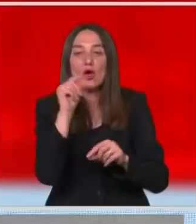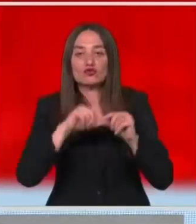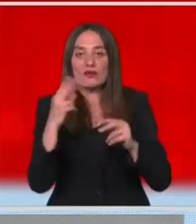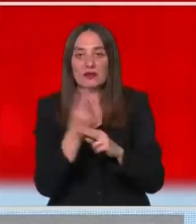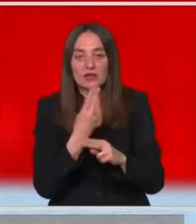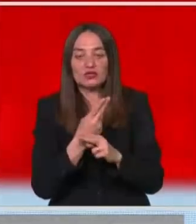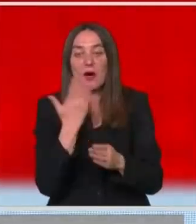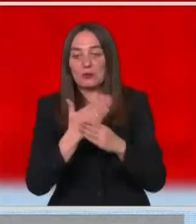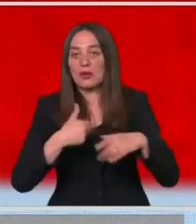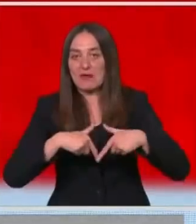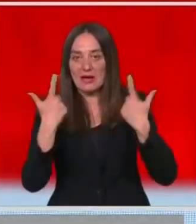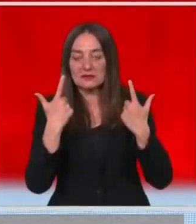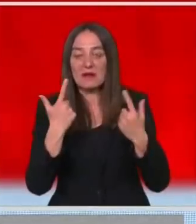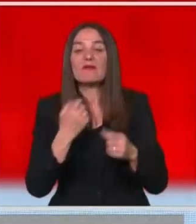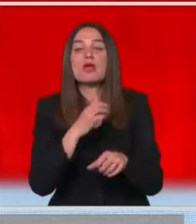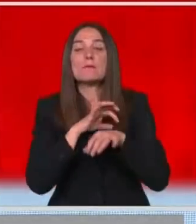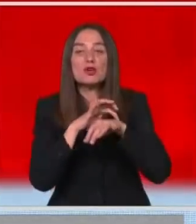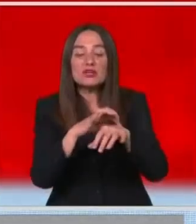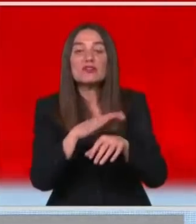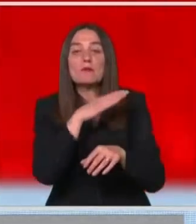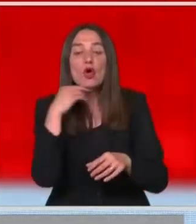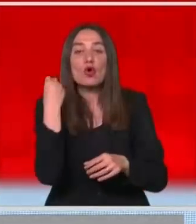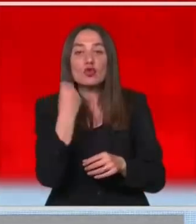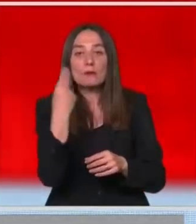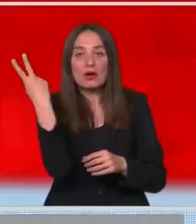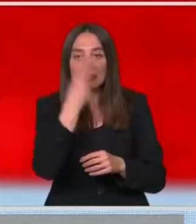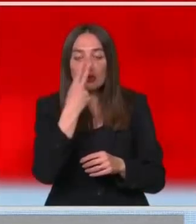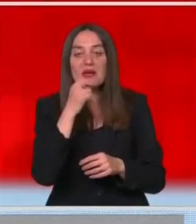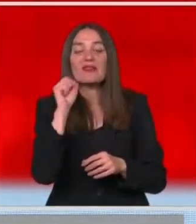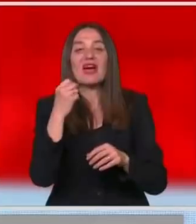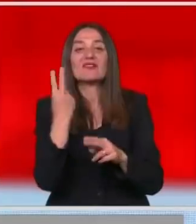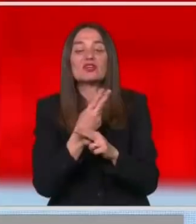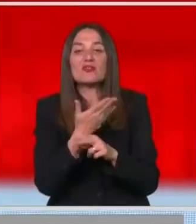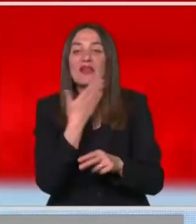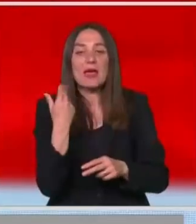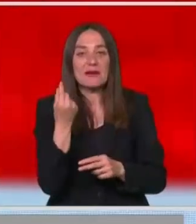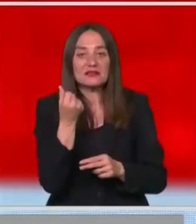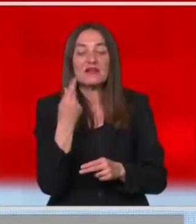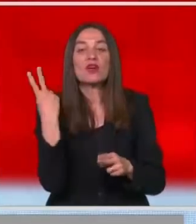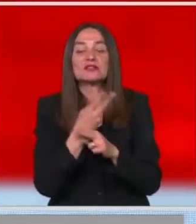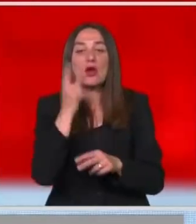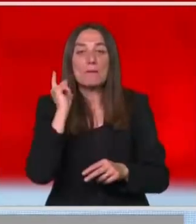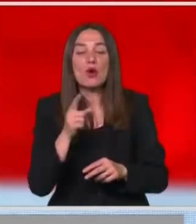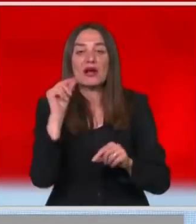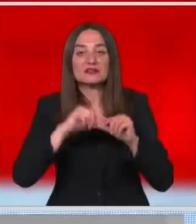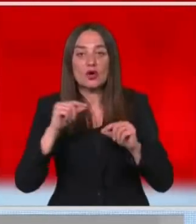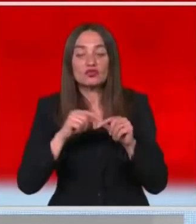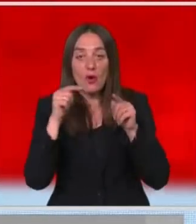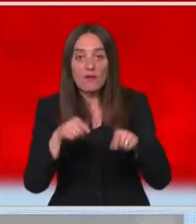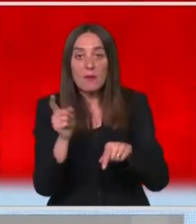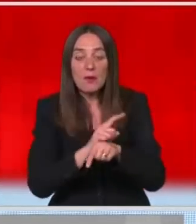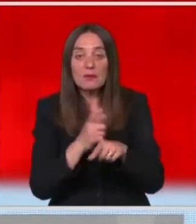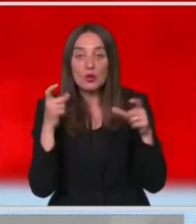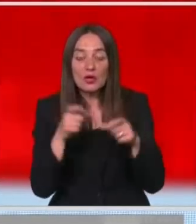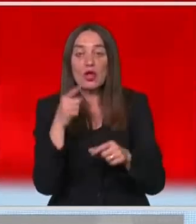država. Da budem jasan. Poslodavci vrlo dobro razumeju da država nema cenu i da država mora da se očuva. U ovom momentu